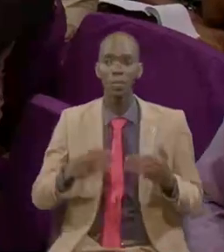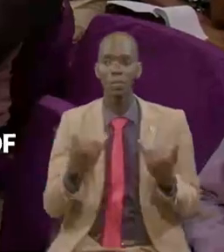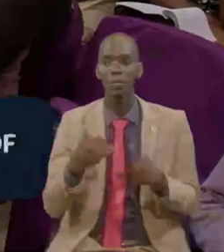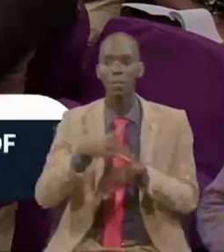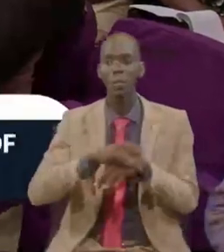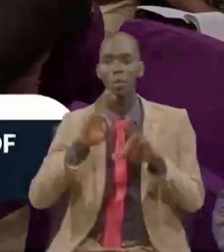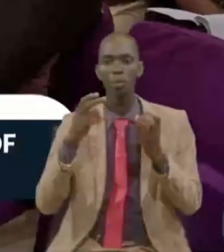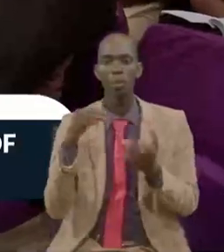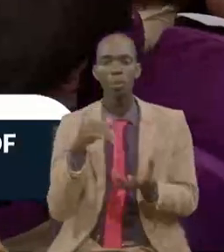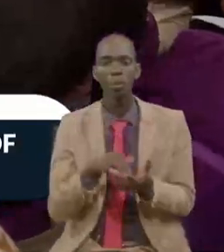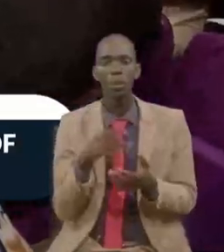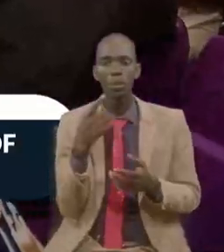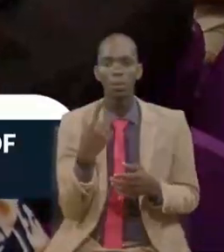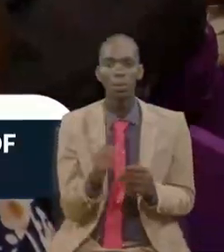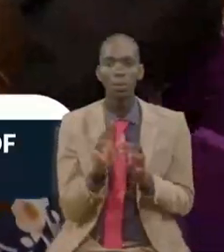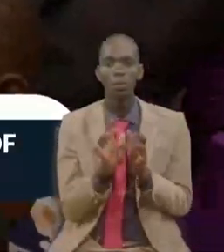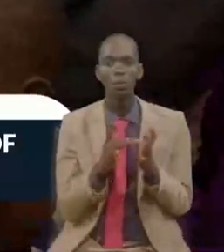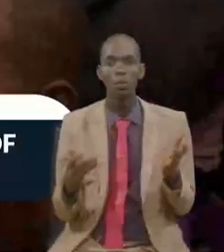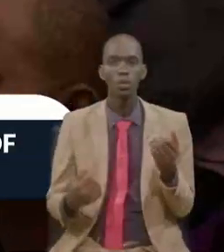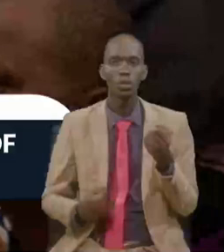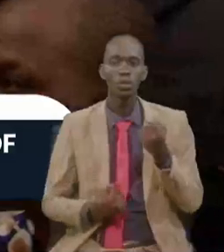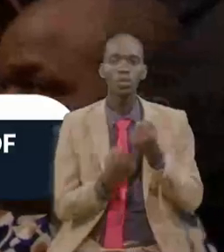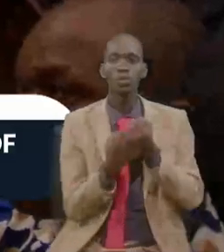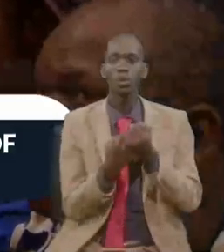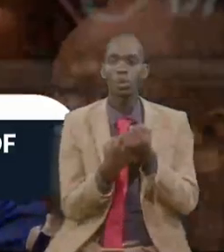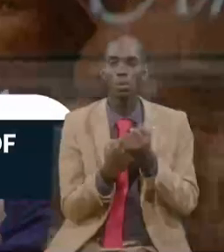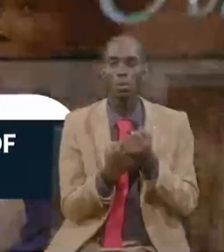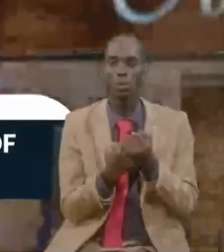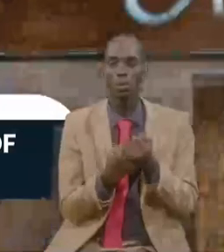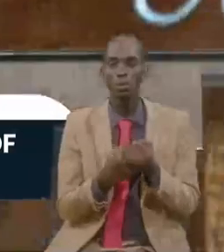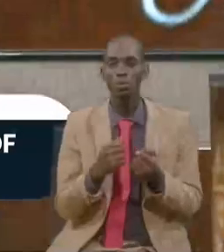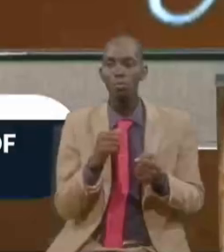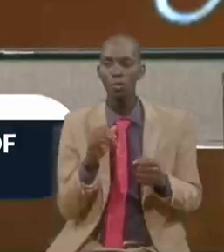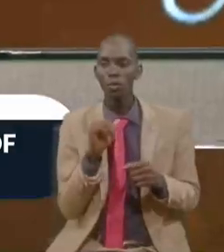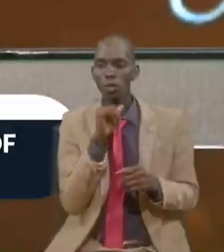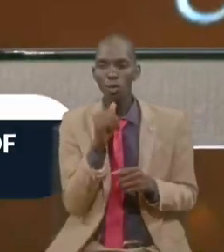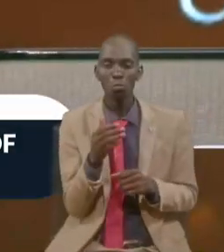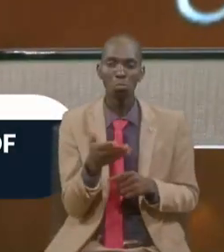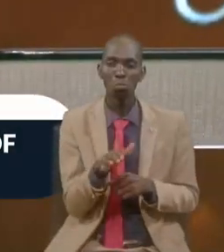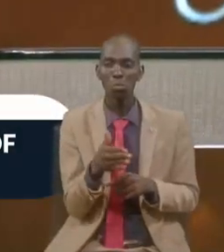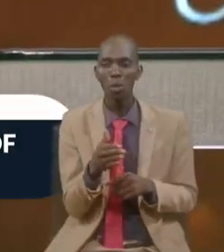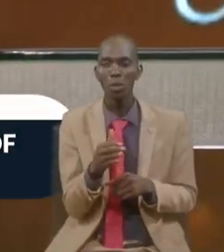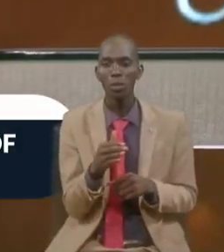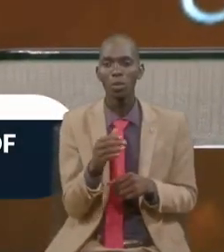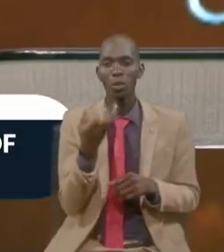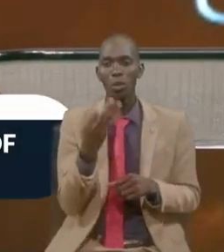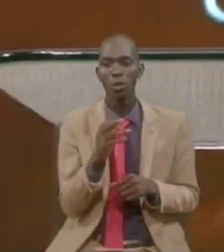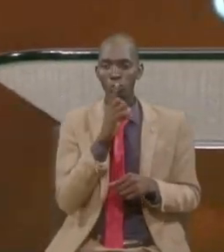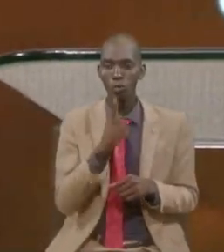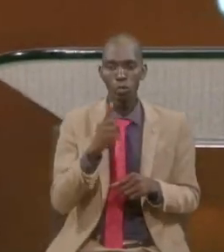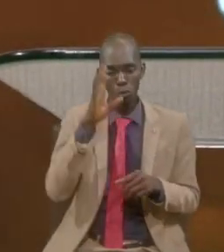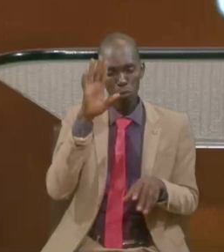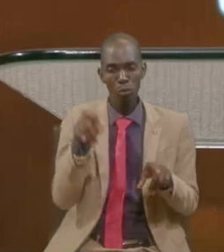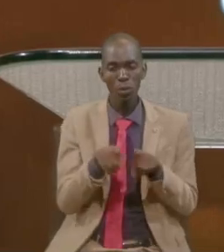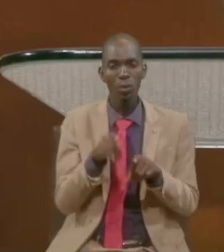est l'impartialité fondée sur l'écriture des vrais frères en Christ. Nous allons voir trois points dans l'étude de